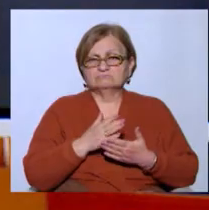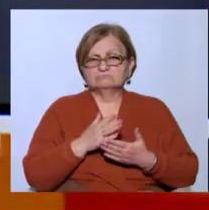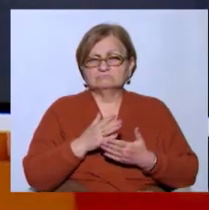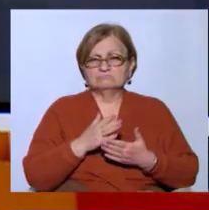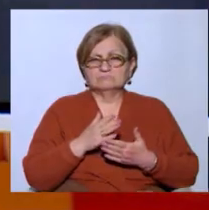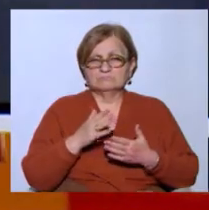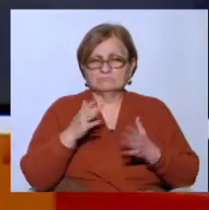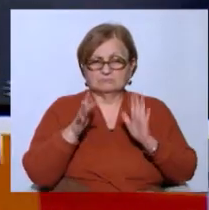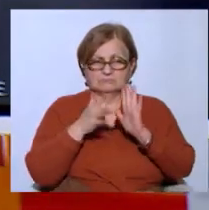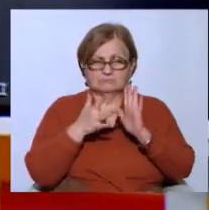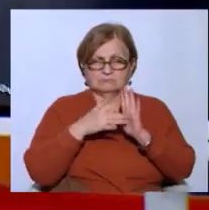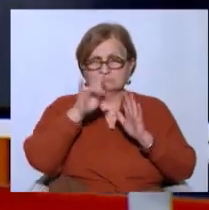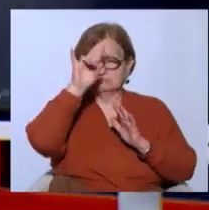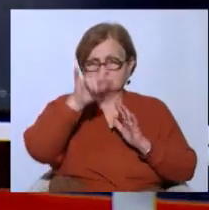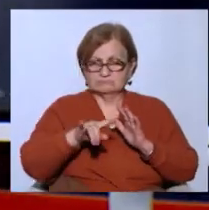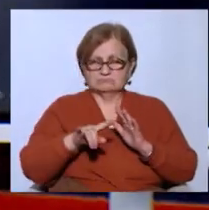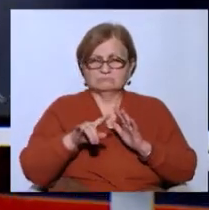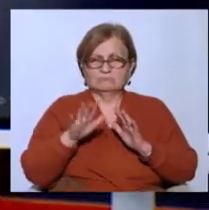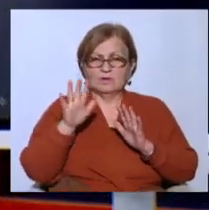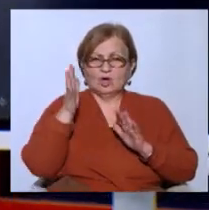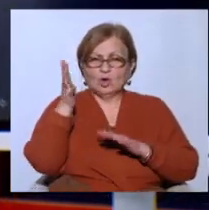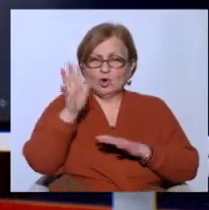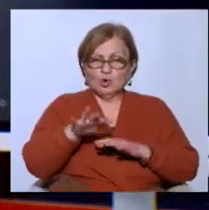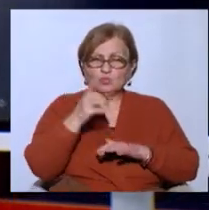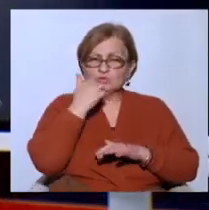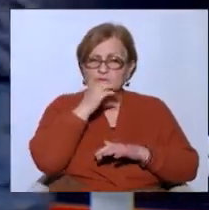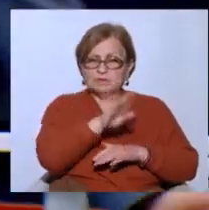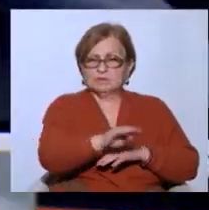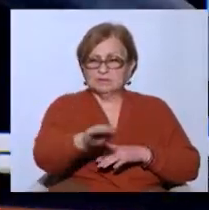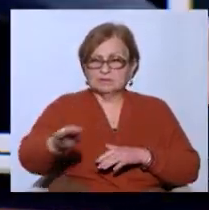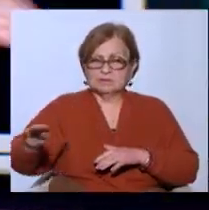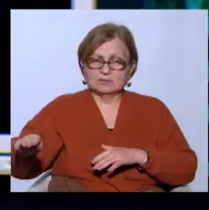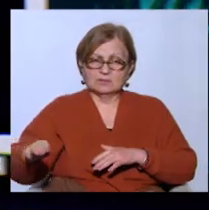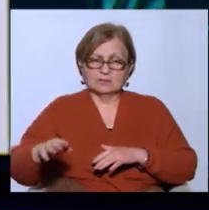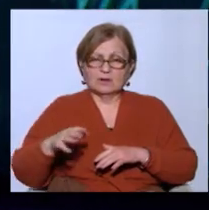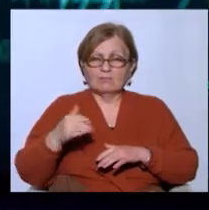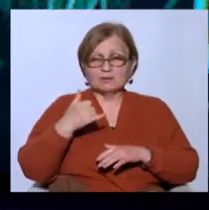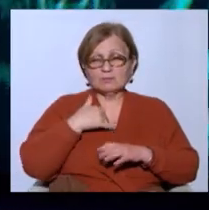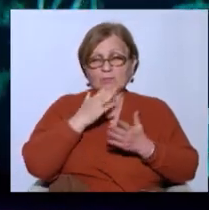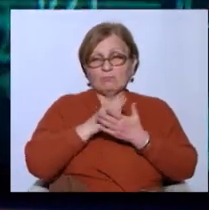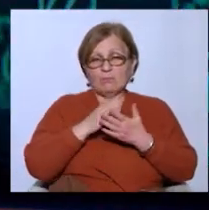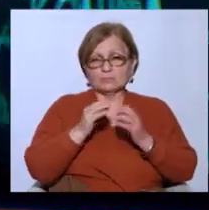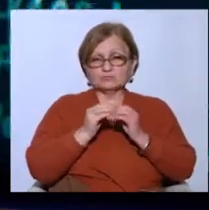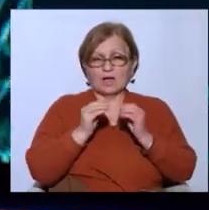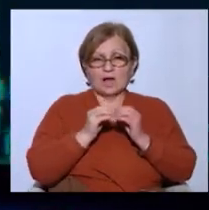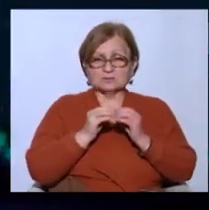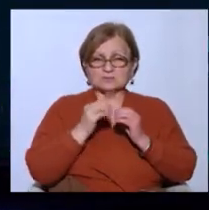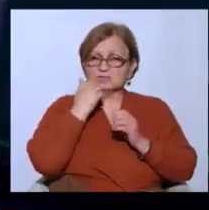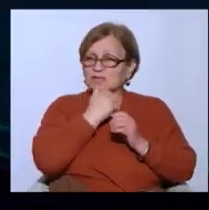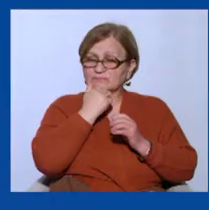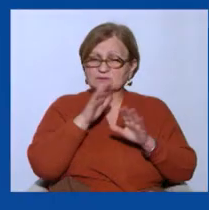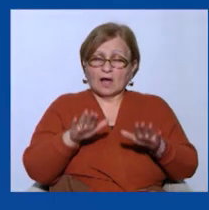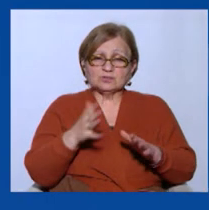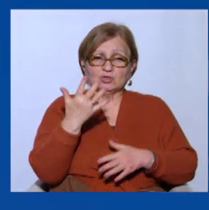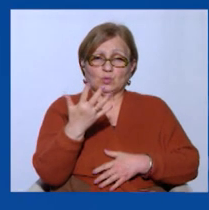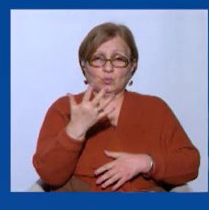იგივე ვიტრინაზე, ხო შეიძლება გქონდეს მხოლოდ 5 ნივთისთვის, ხო ადგილი, მაგრამ ჩვენ გქონდეს 10 ნივთი. როგორ უნდა გავაწესო ამ